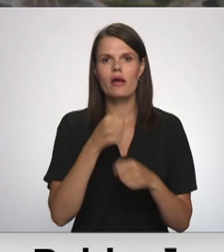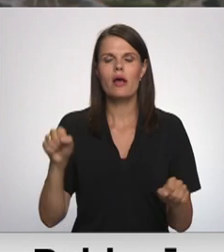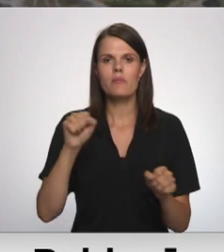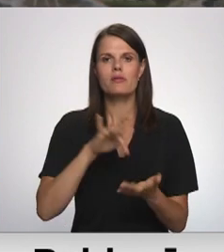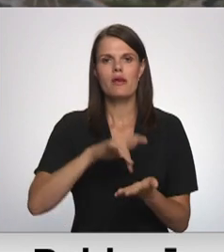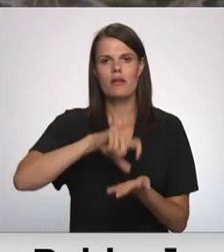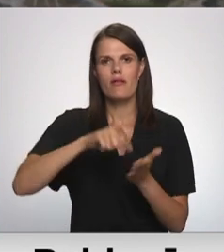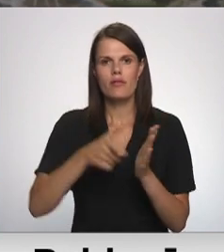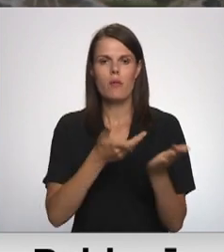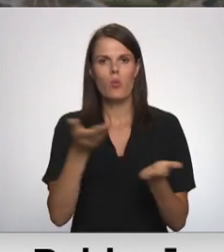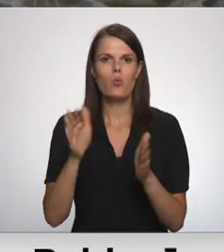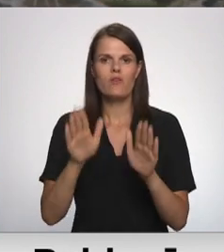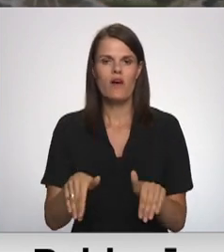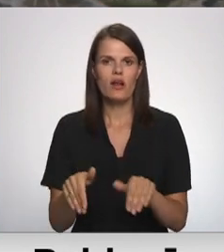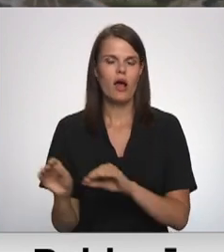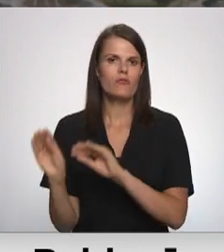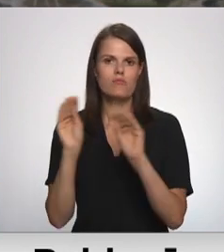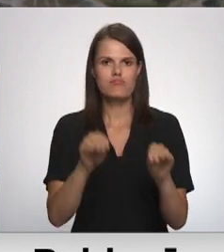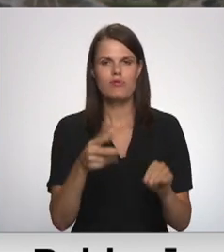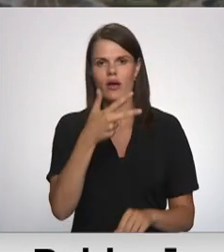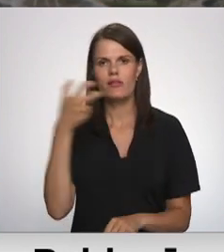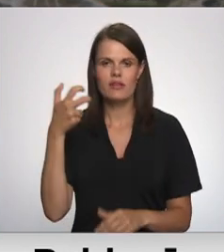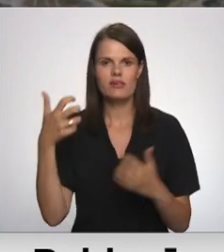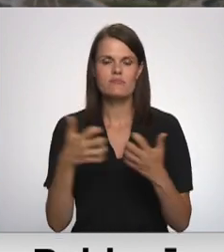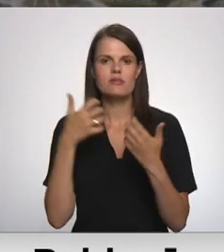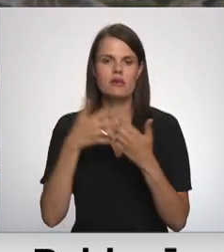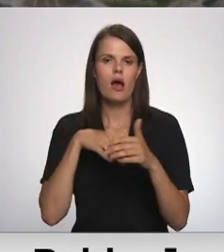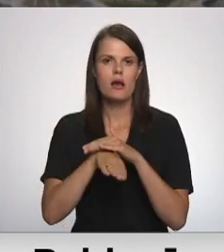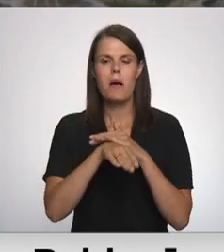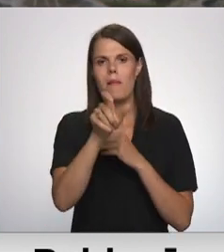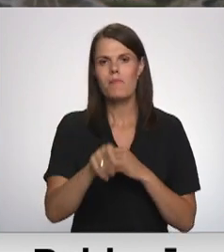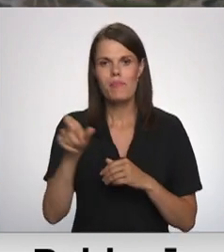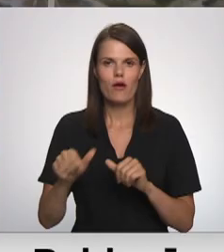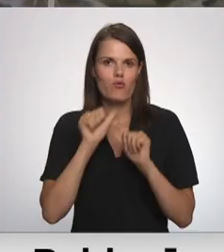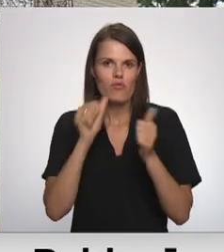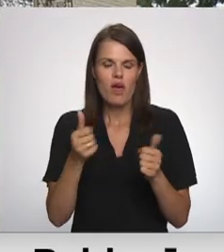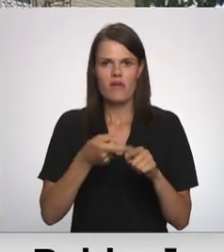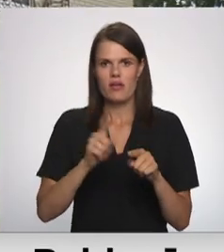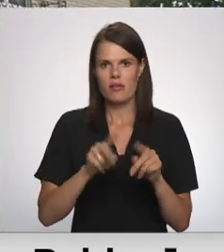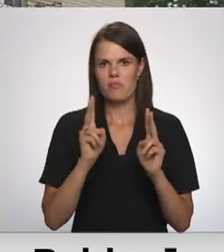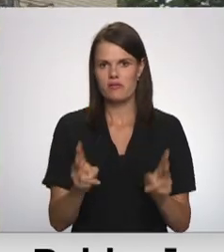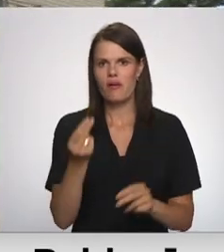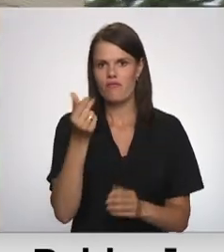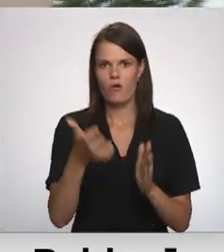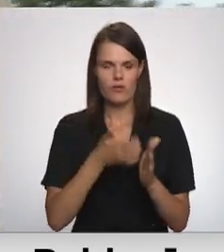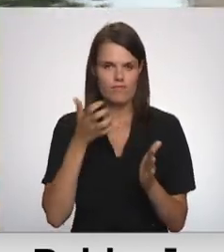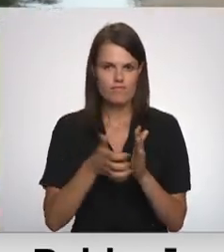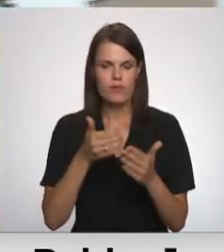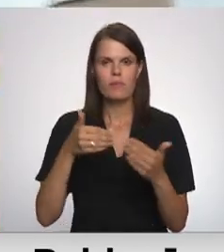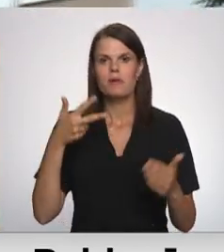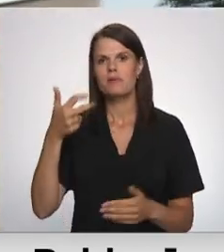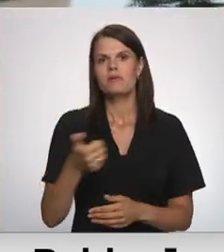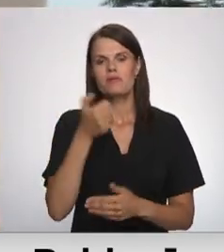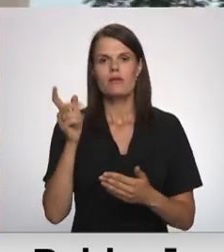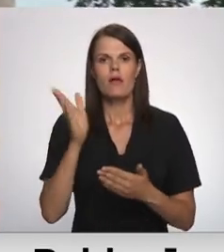varētu ievietot vairāk nekā 300 kara bēgļu, nesot iespējams naudas trūkuma dēļ. Pirms 3 gadiem likvidētais